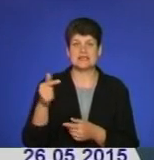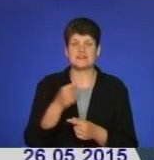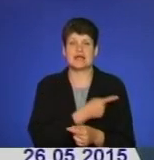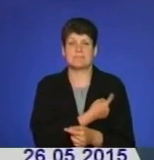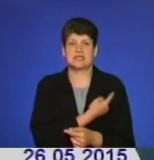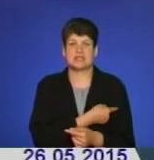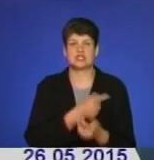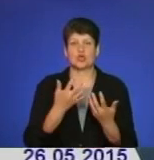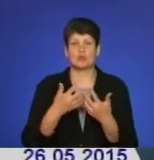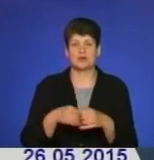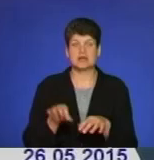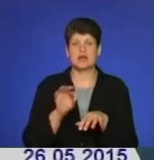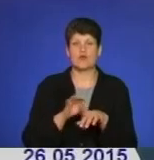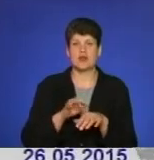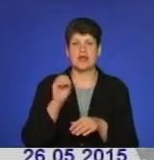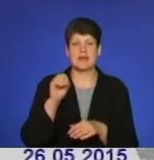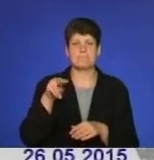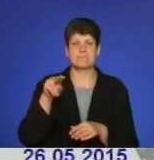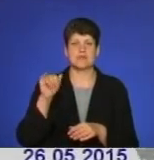для хворих на епілепсію дітей.